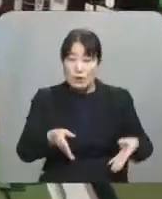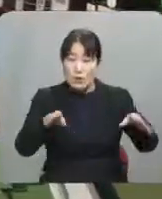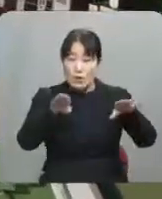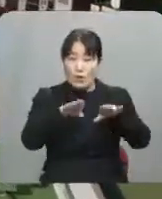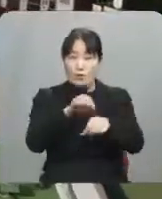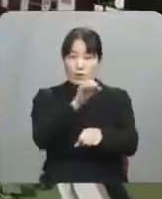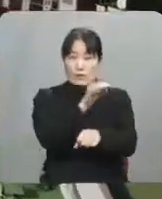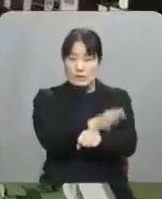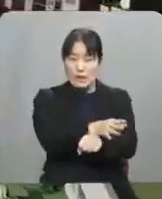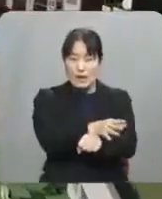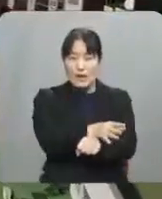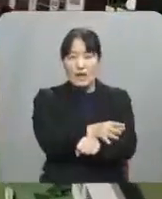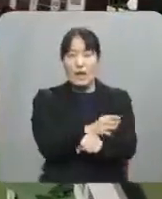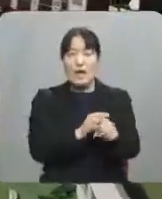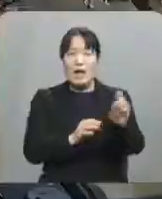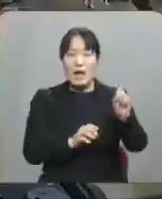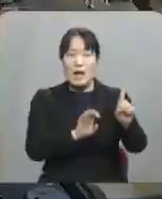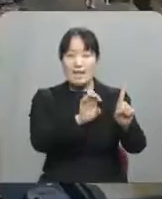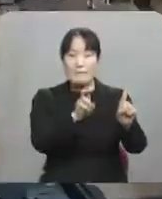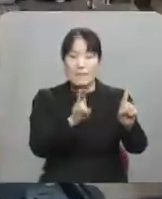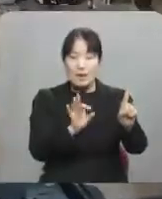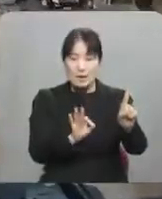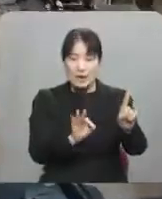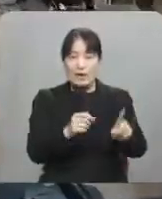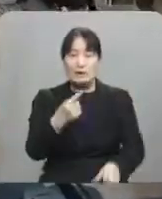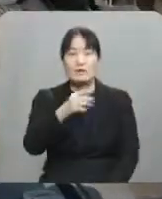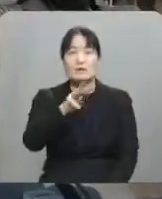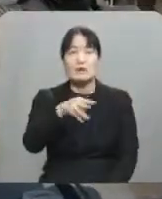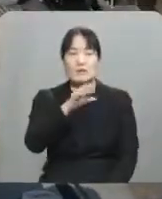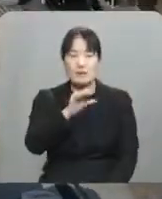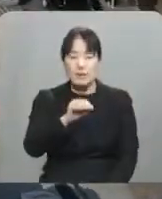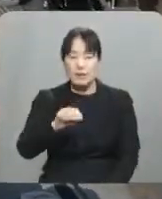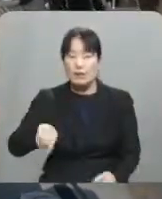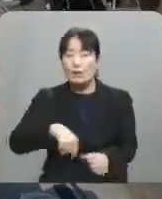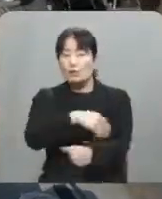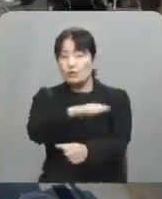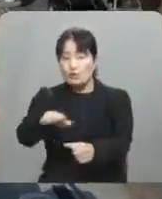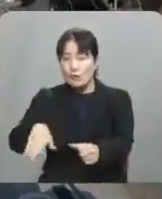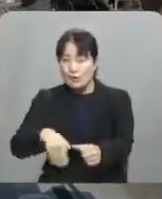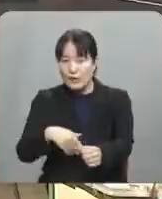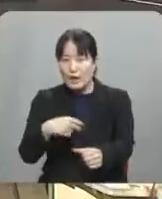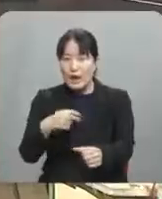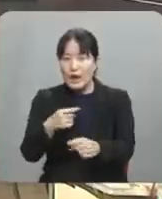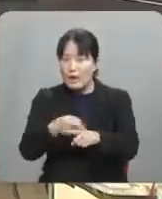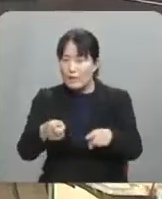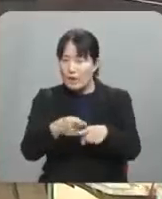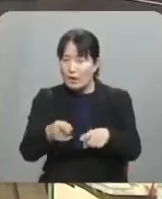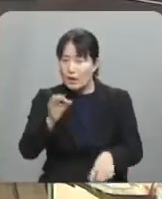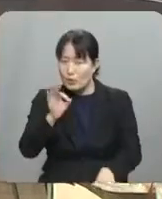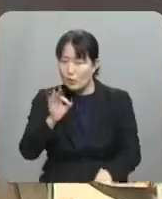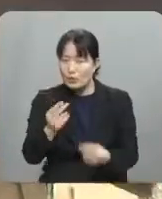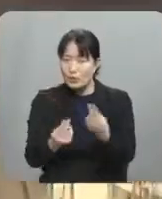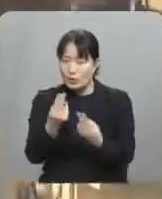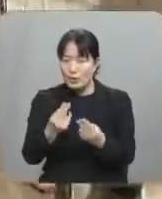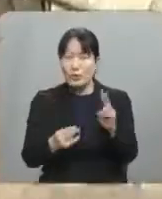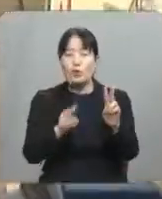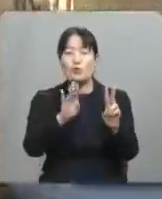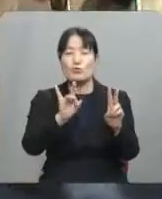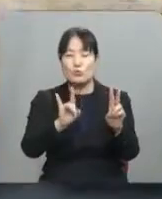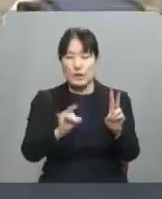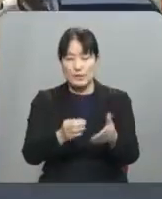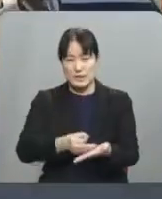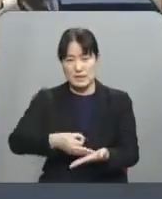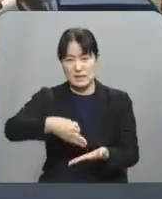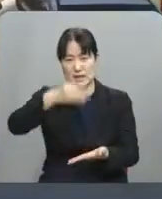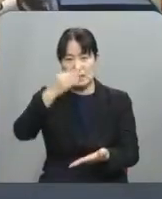가격은 3.3제곱미터에 1,300만 원 정도로 주변의 부동산 감정평가액에 비해 2배 이상 비쌉니다.